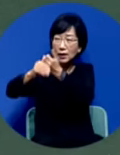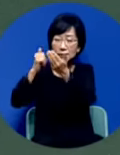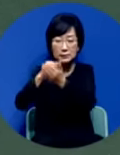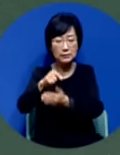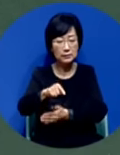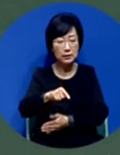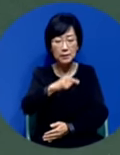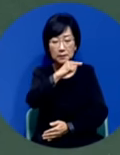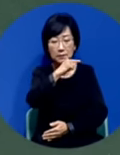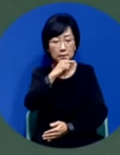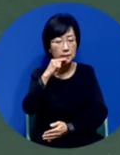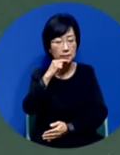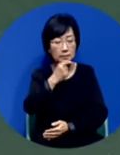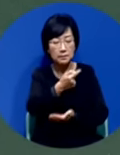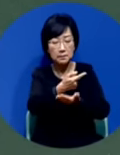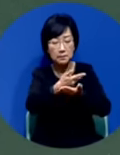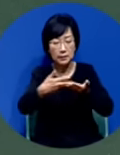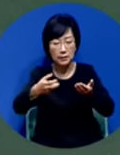가라.